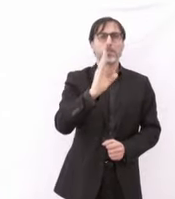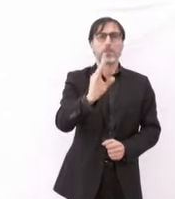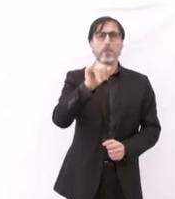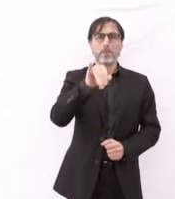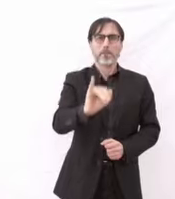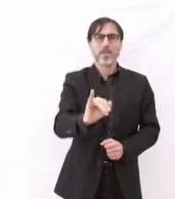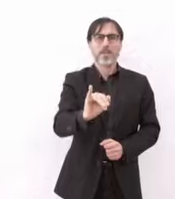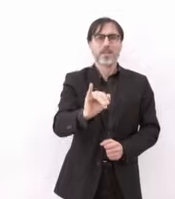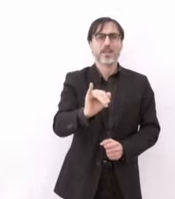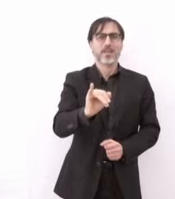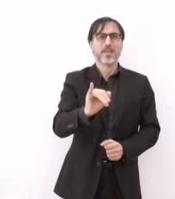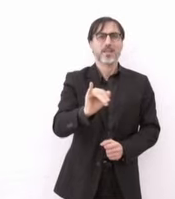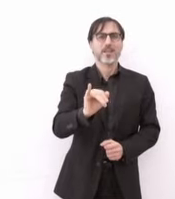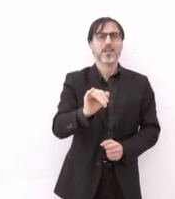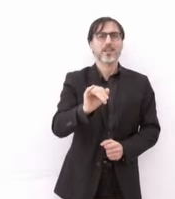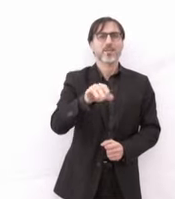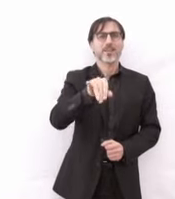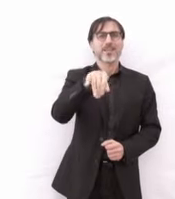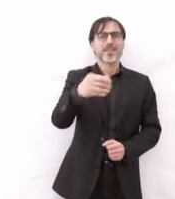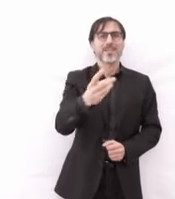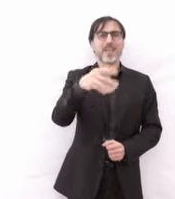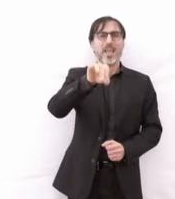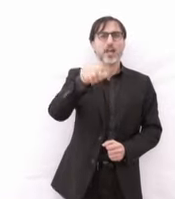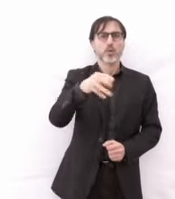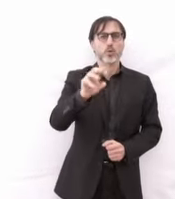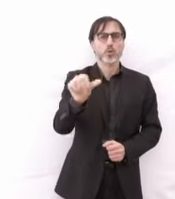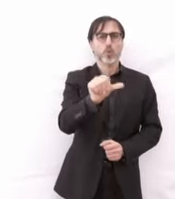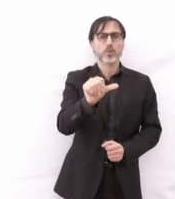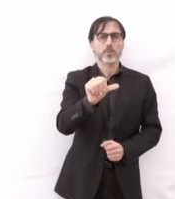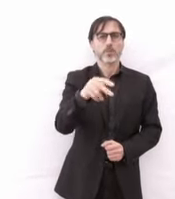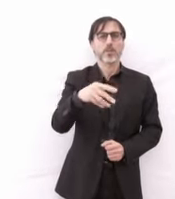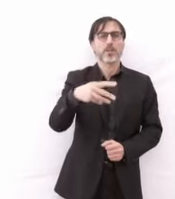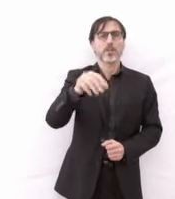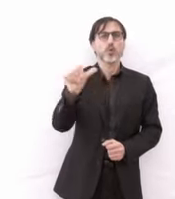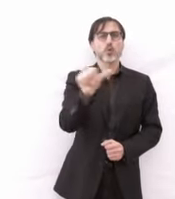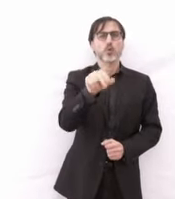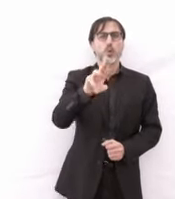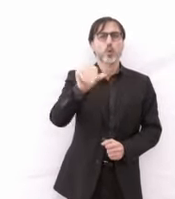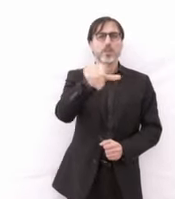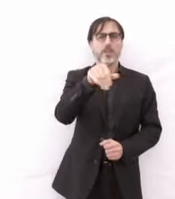Dirk Viersu, Maxime Sousigny,